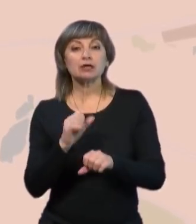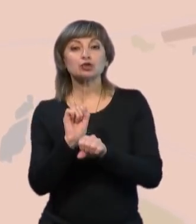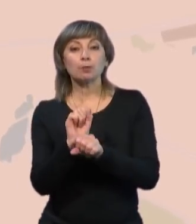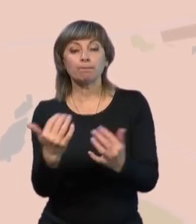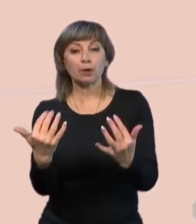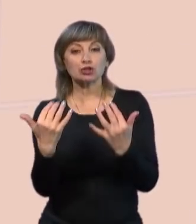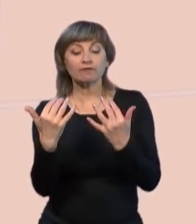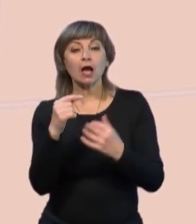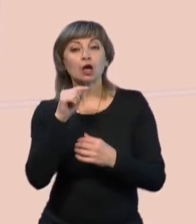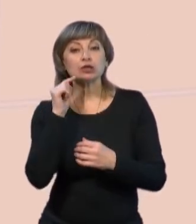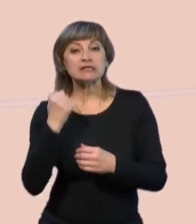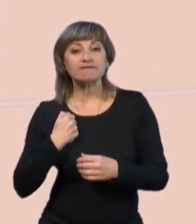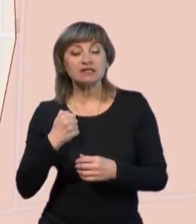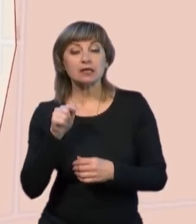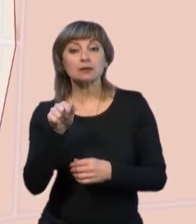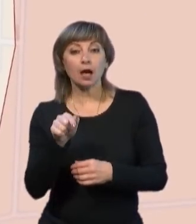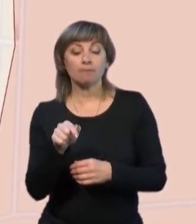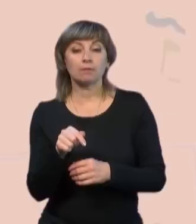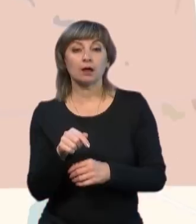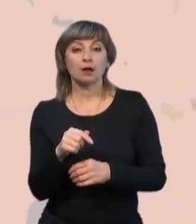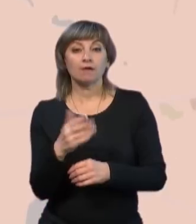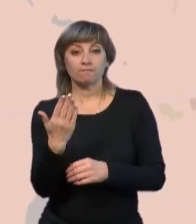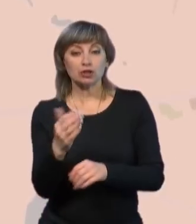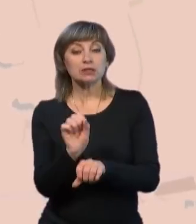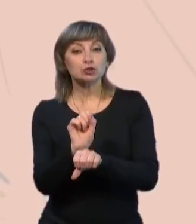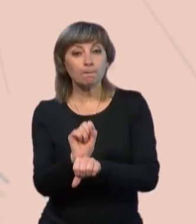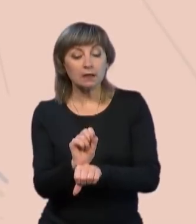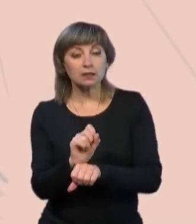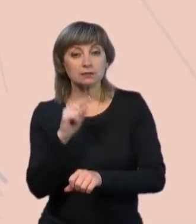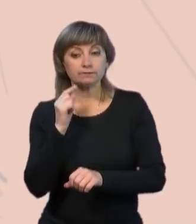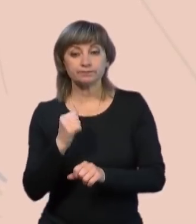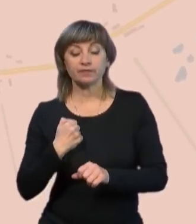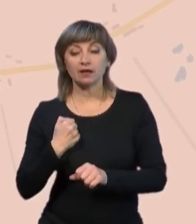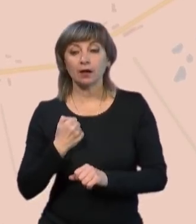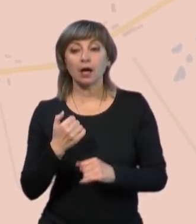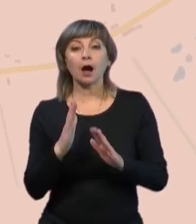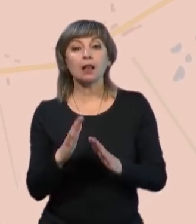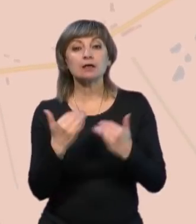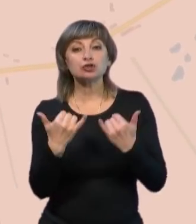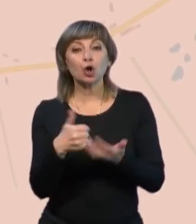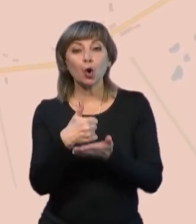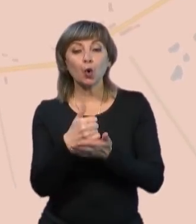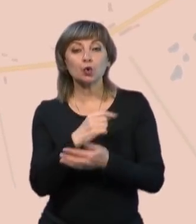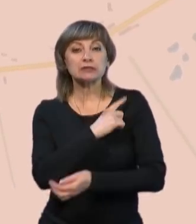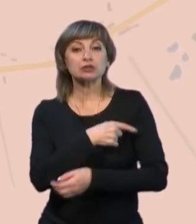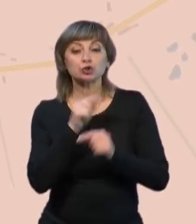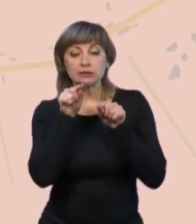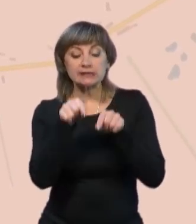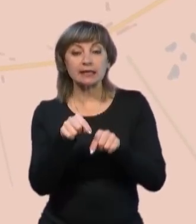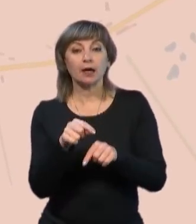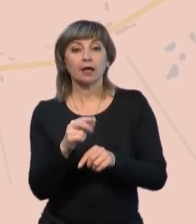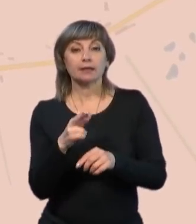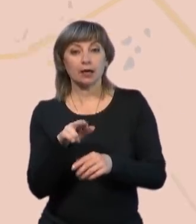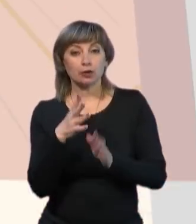просування російських військ. Там вони зупинилися. І сьогодні основні зусилля, наскільки я так